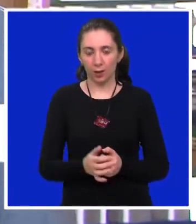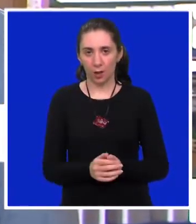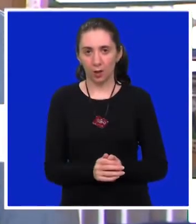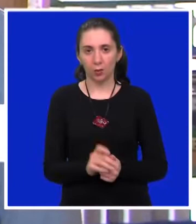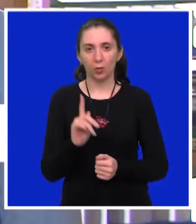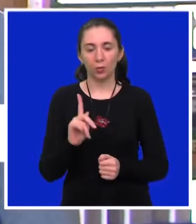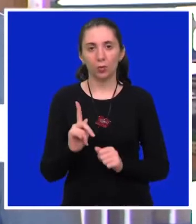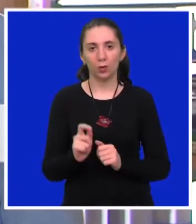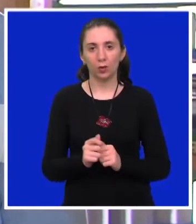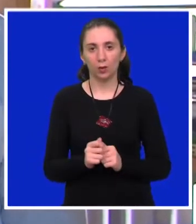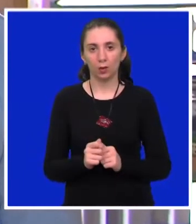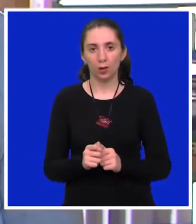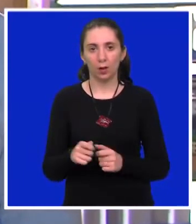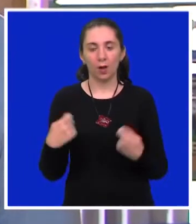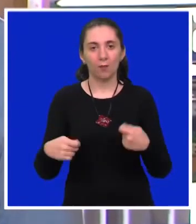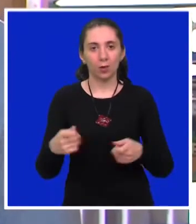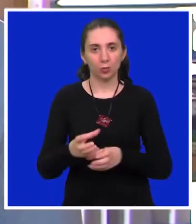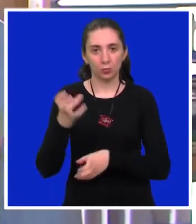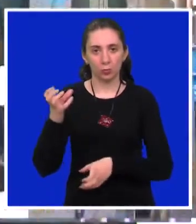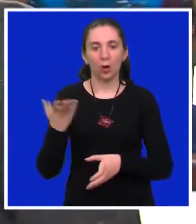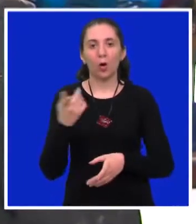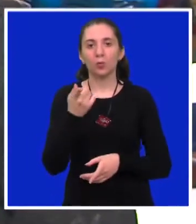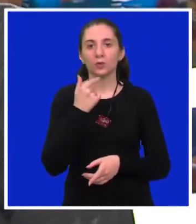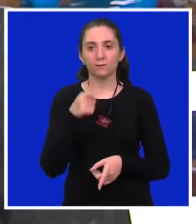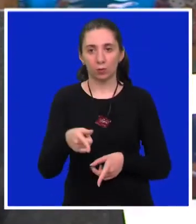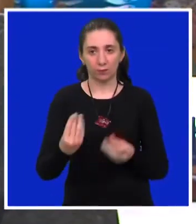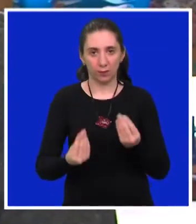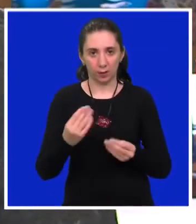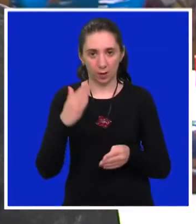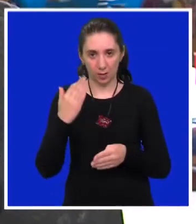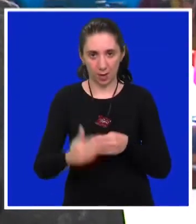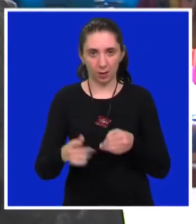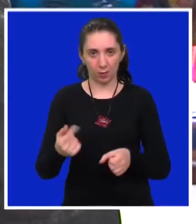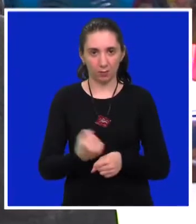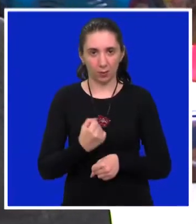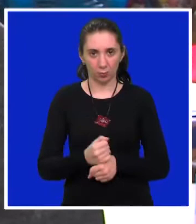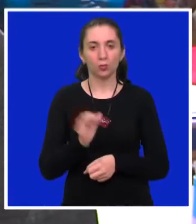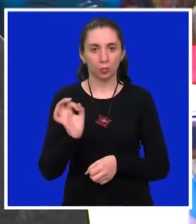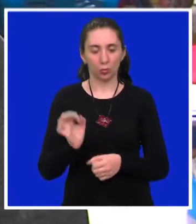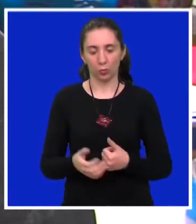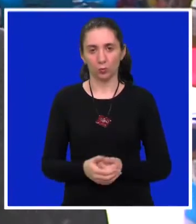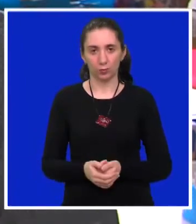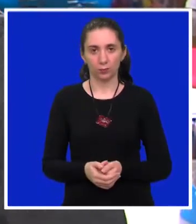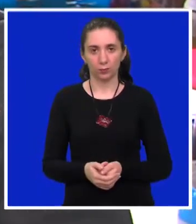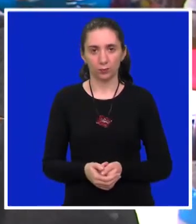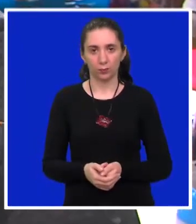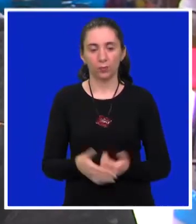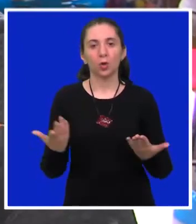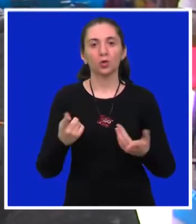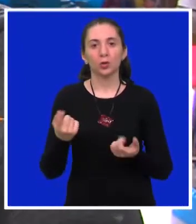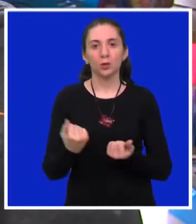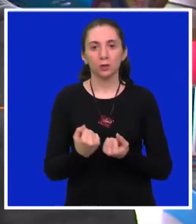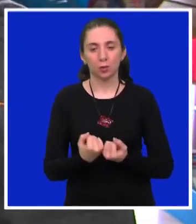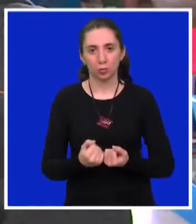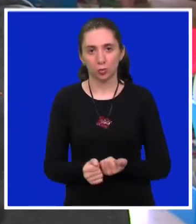hranu i plastične boce. I reci, kako ti se svidjela ova igra na kraju radionice? Dobro. Uh-huh.